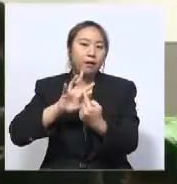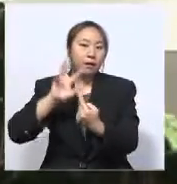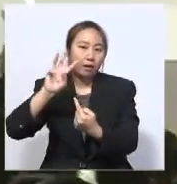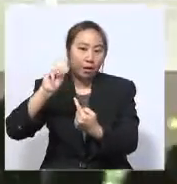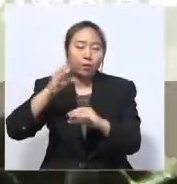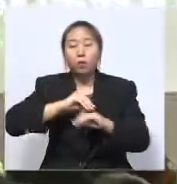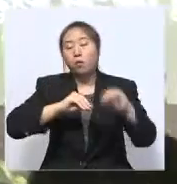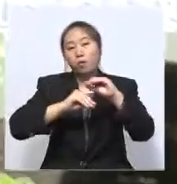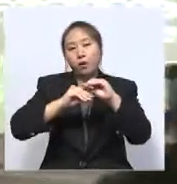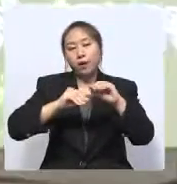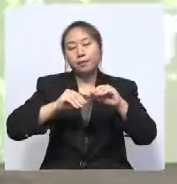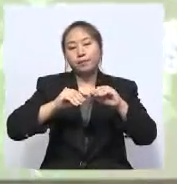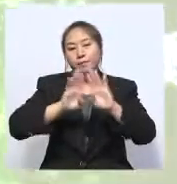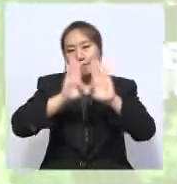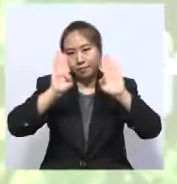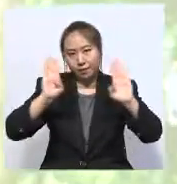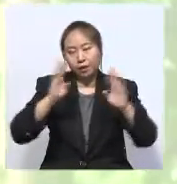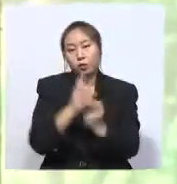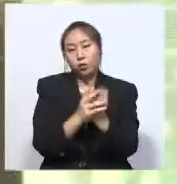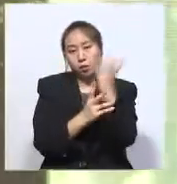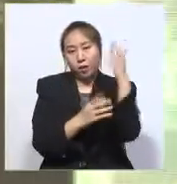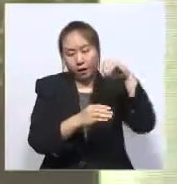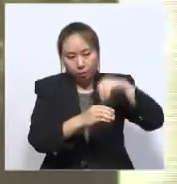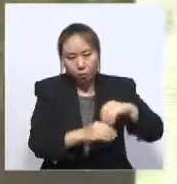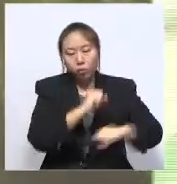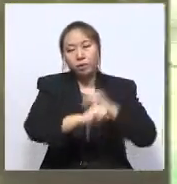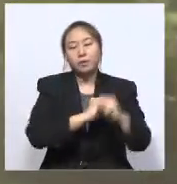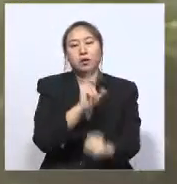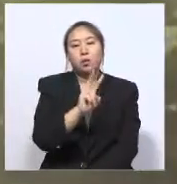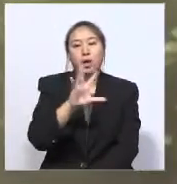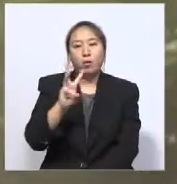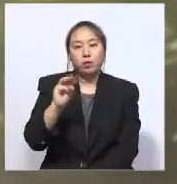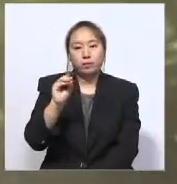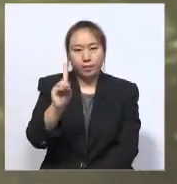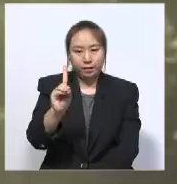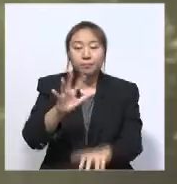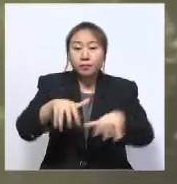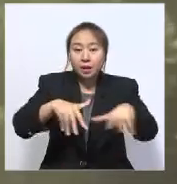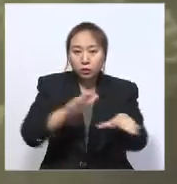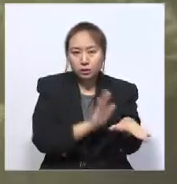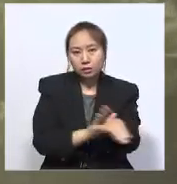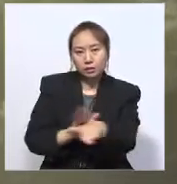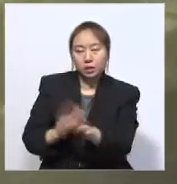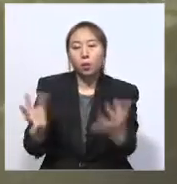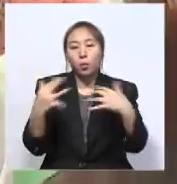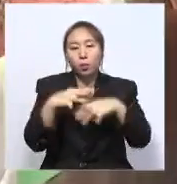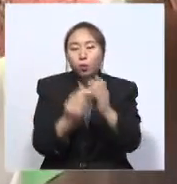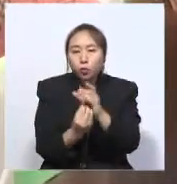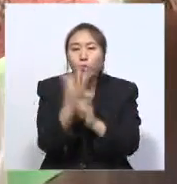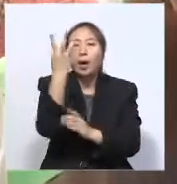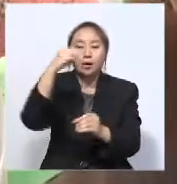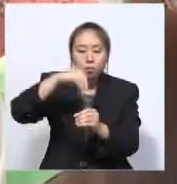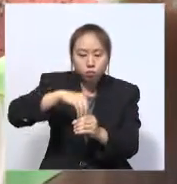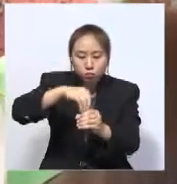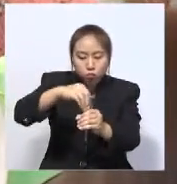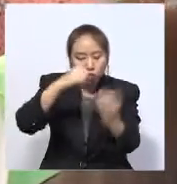ฐร่วมใจปลูกต้นไม้ให้แผ่นดินปีพ.ศ. 2561เชิญชวนประชาชนทุกภาคส่วนร่วมการปลูกต้นไม้ทั่วประเ